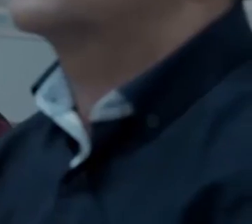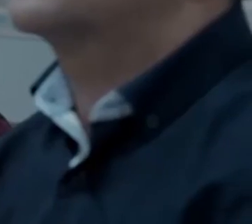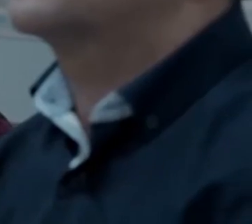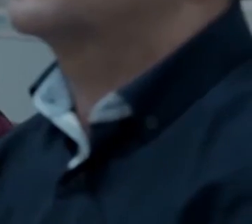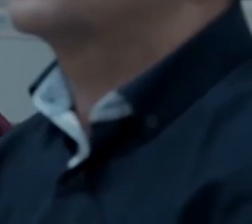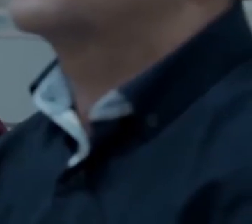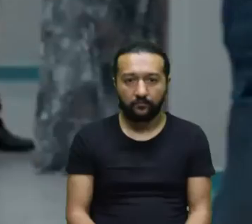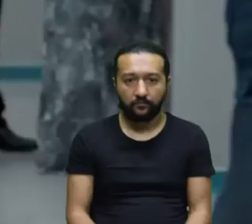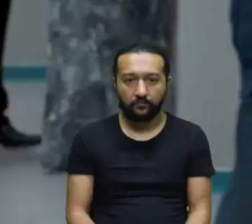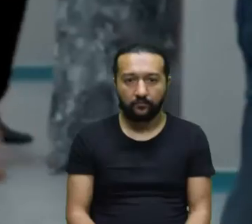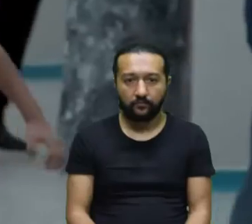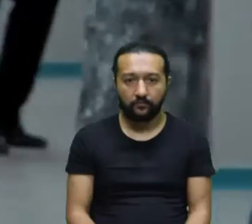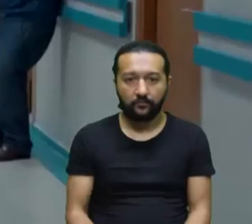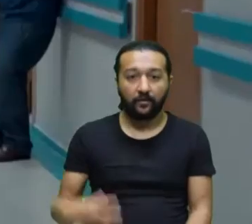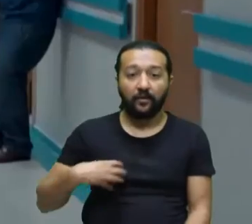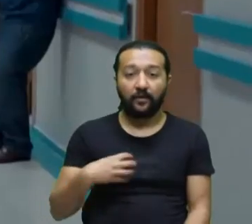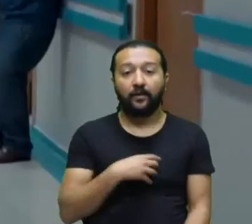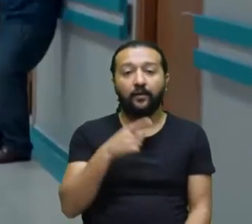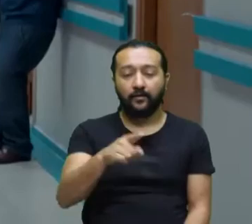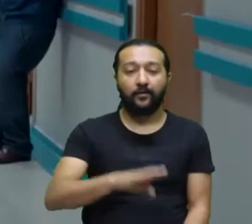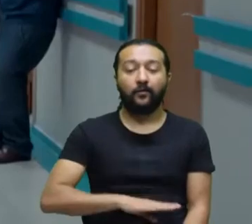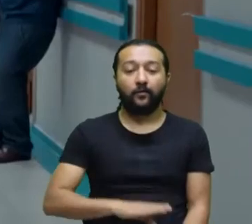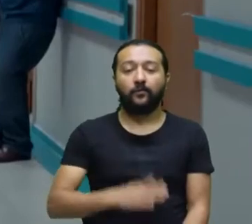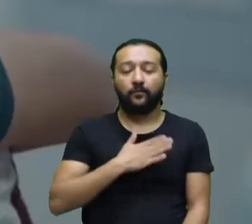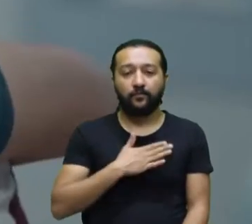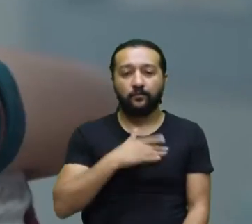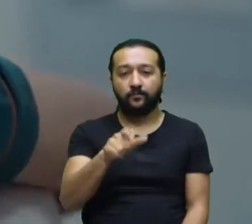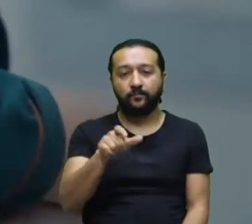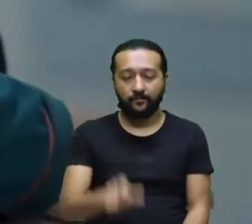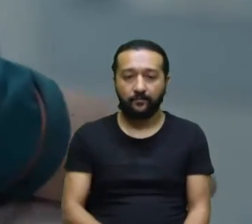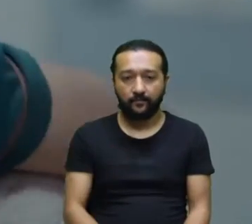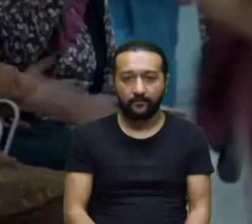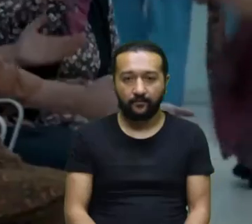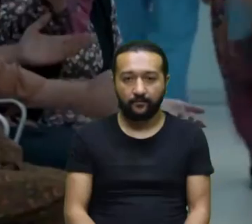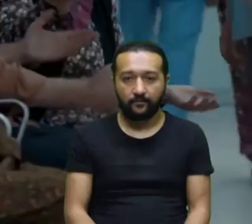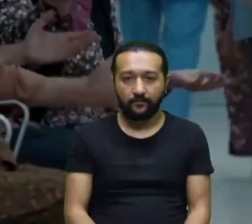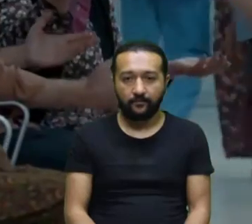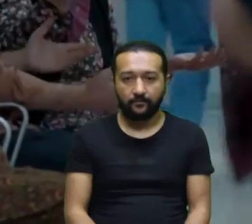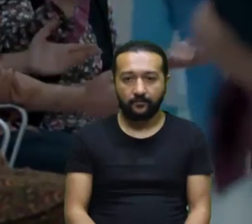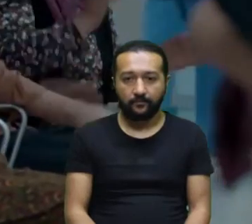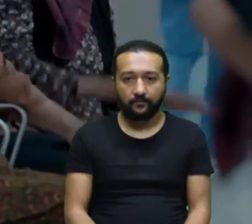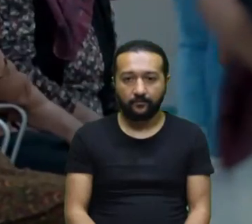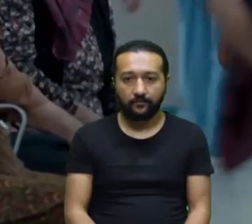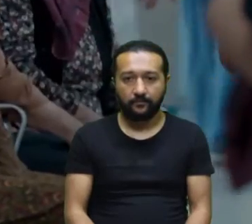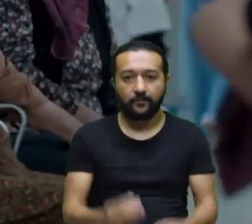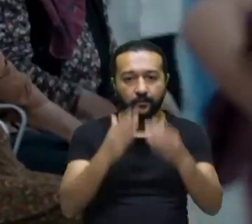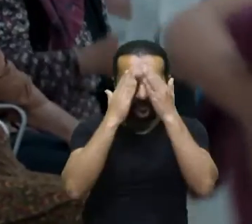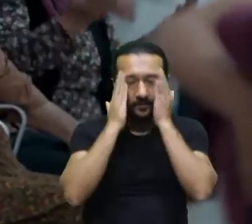döndü, annesine koşuyor. Anne! Oğlum! Atılarak yere çöküp kucakladı,